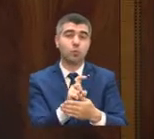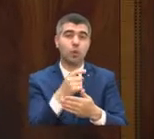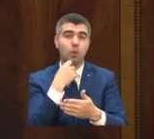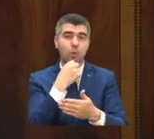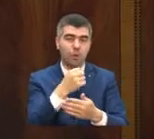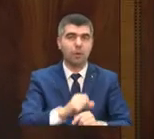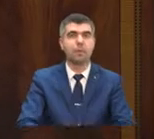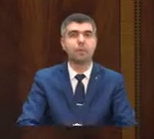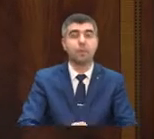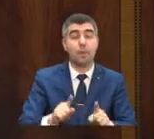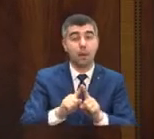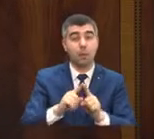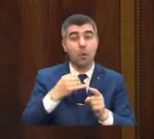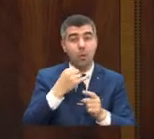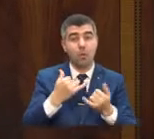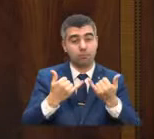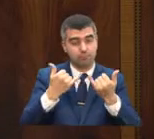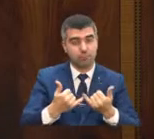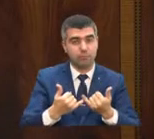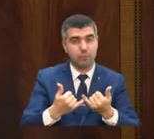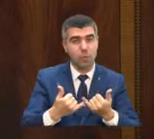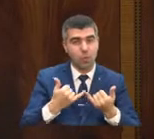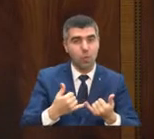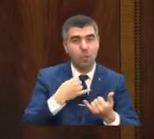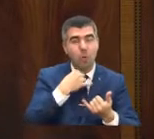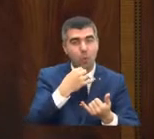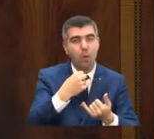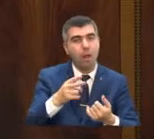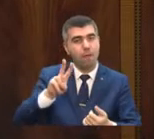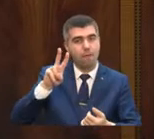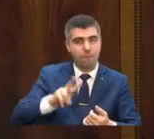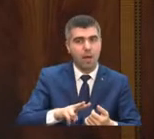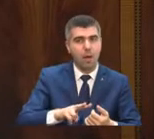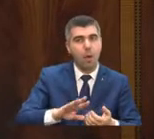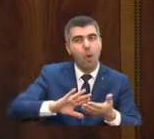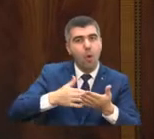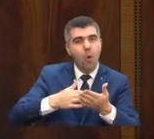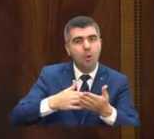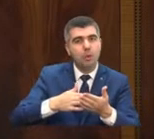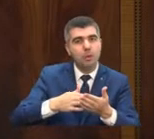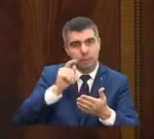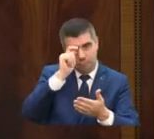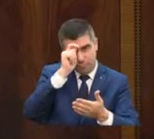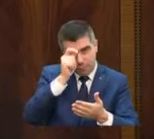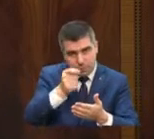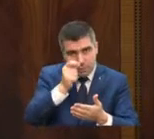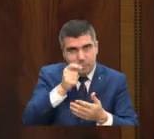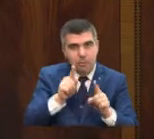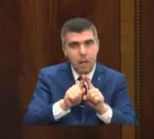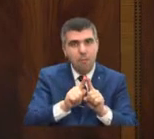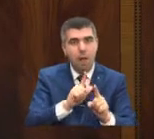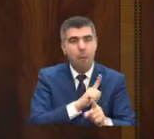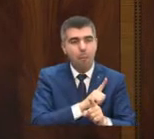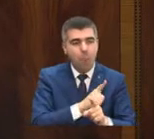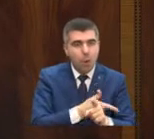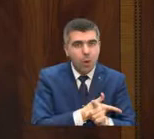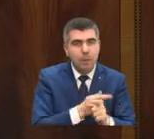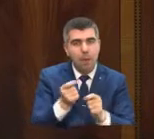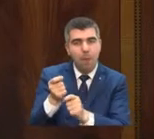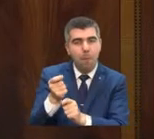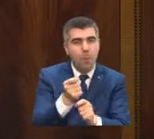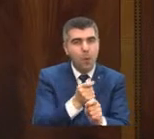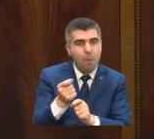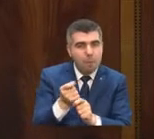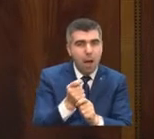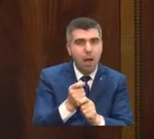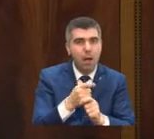المناسبة للتنويه بالعمل الجاد والمسؤول لجميع المصالح الأمنية من أمن وطني ودرك ملكي وقوات مساعدة